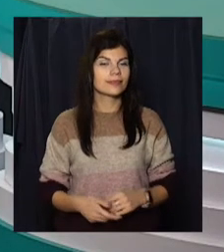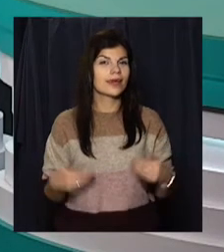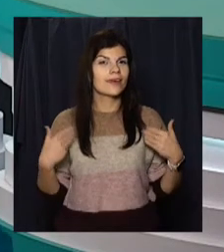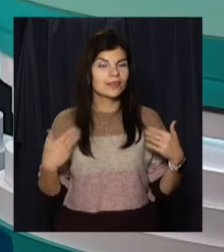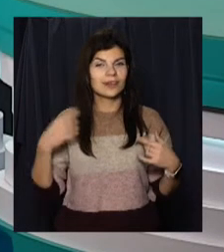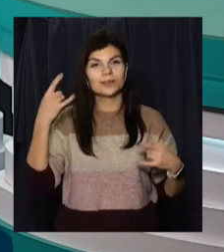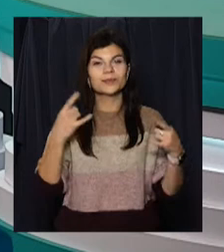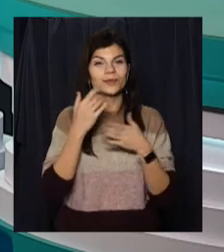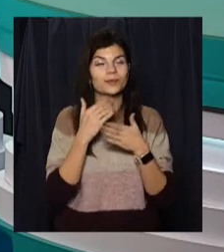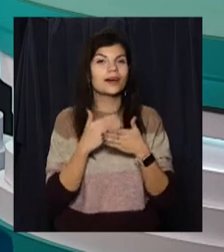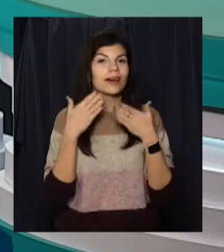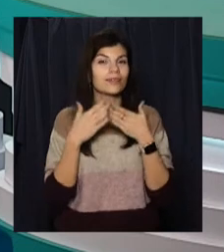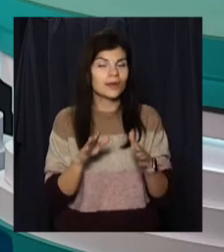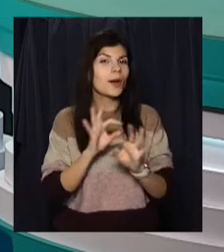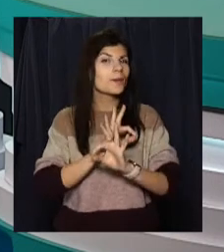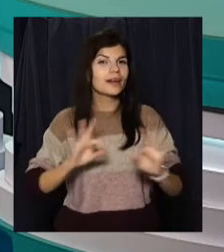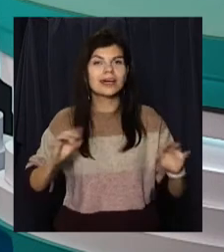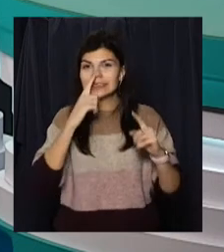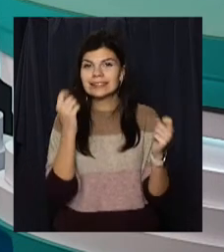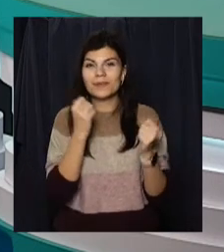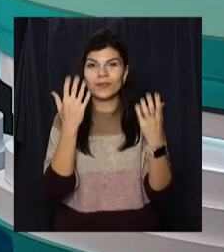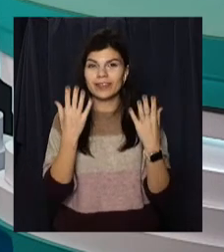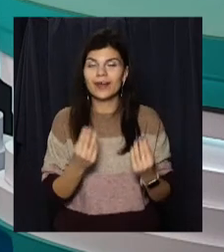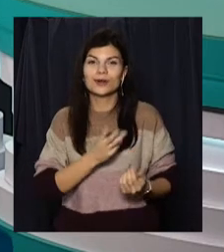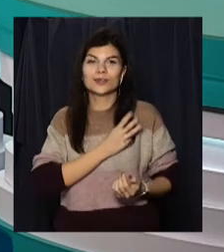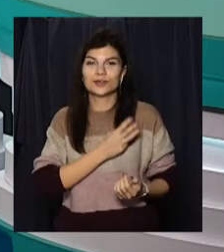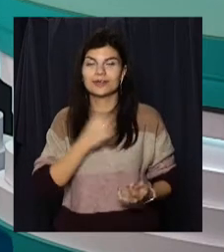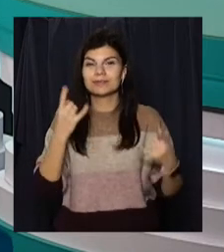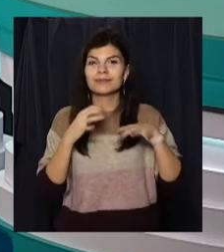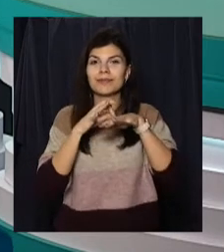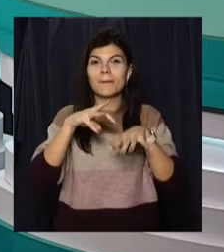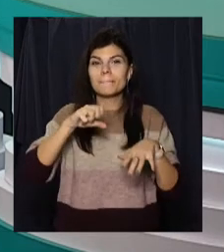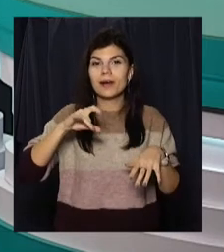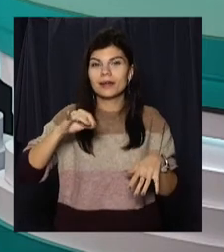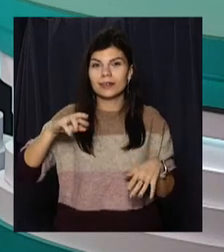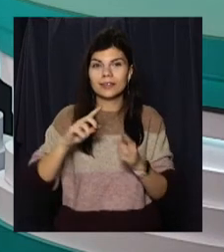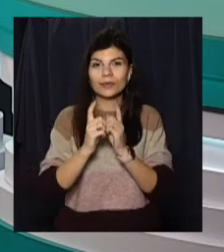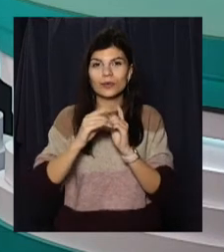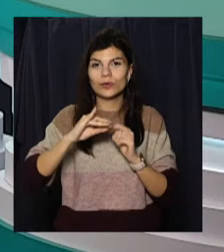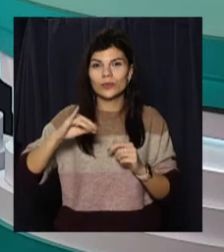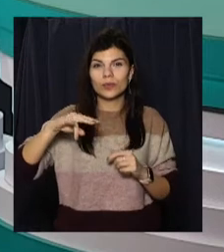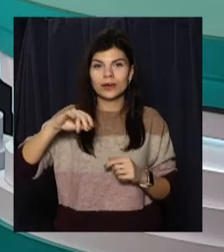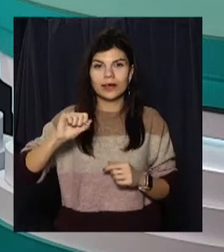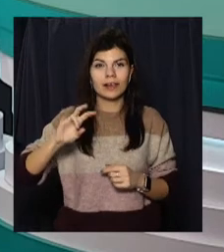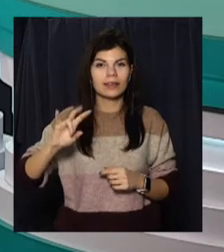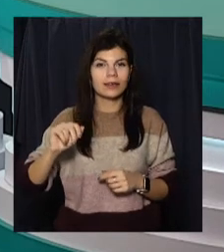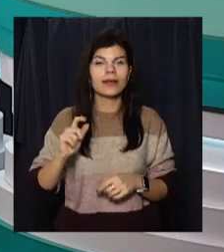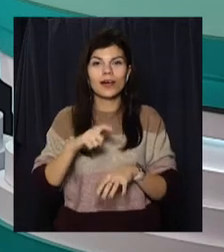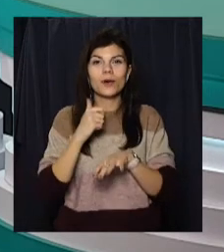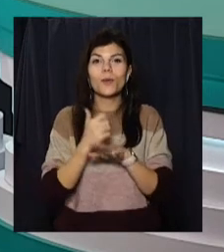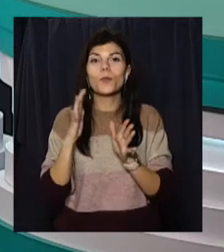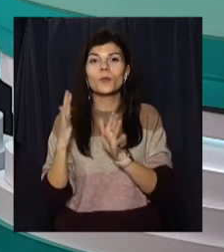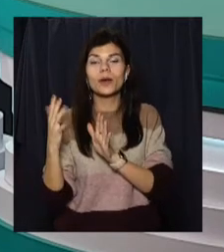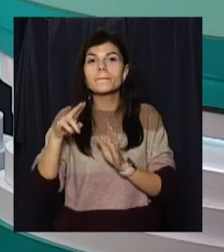Вітаю з вами телеканал «Відкритий». Прекрасного зимового дня вам бажають Марія Трибушенко та сурдоперекладачка Юліана Пуговкіна. І про